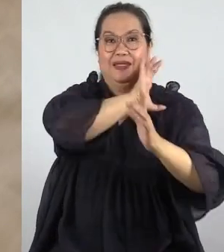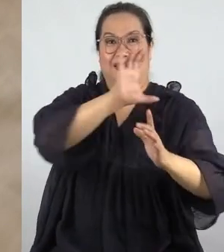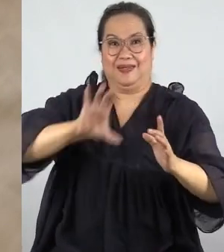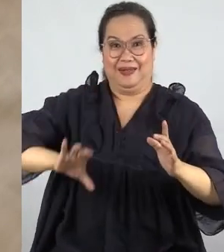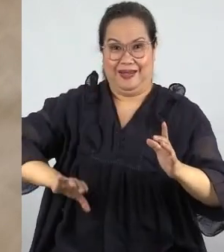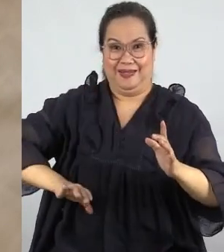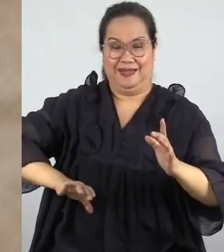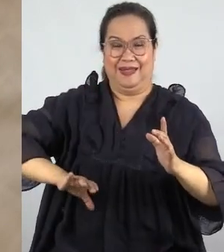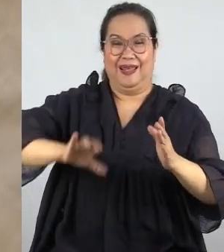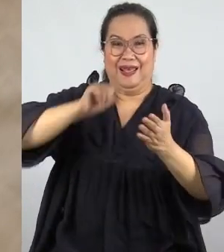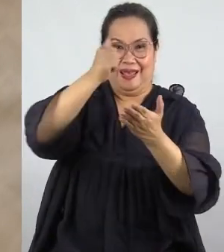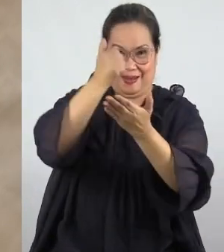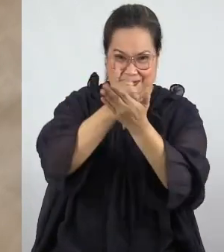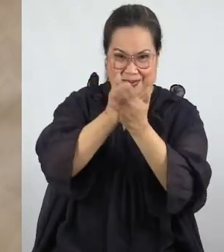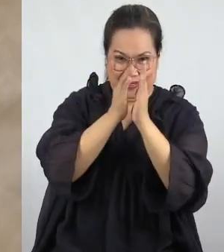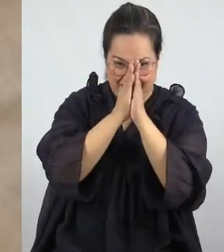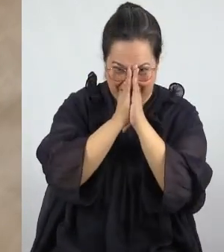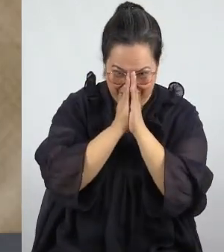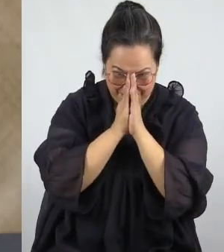Jesus. Tayo manalangin.